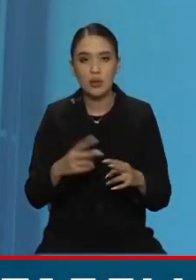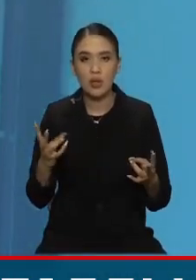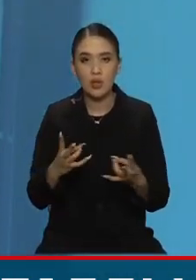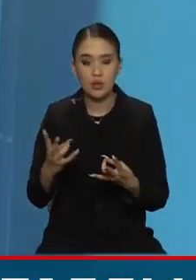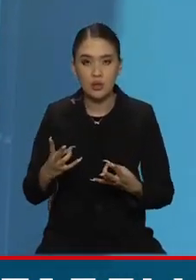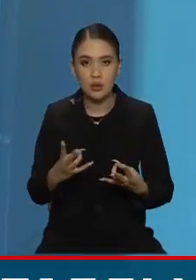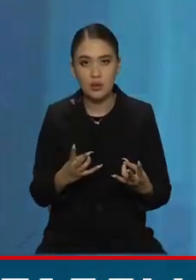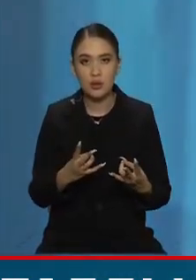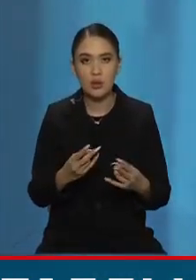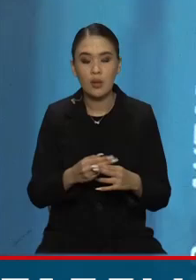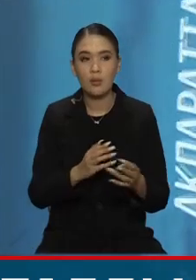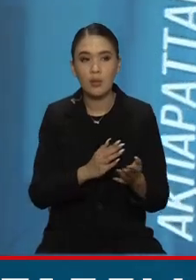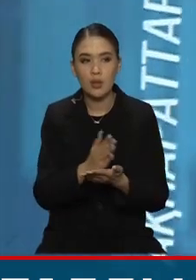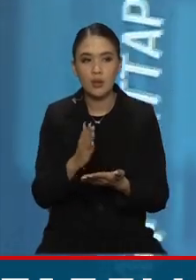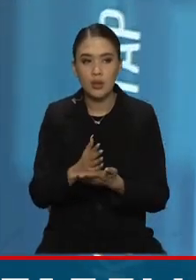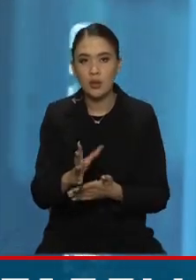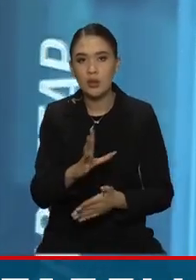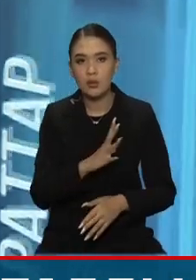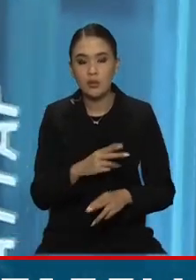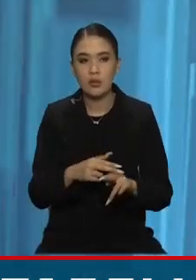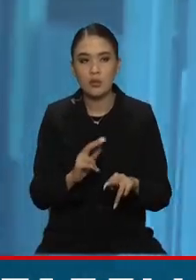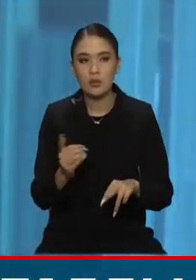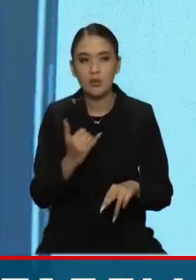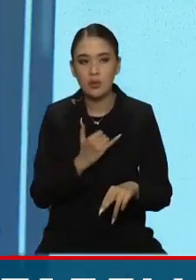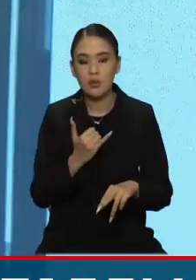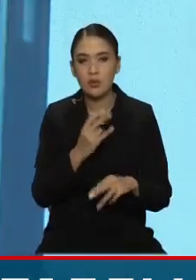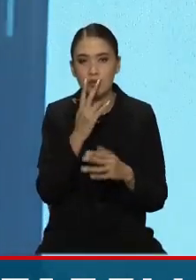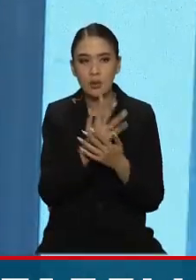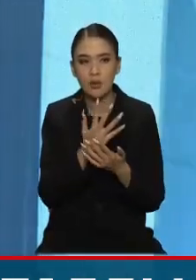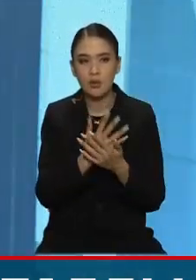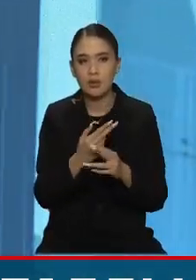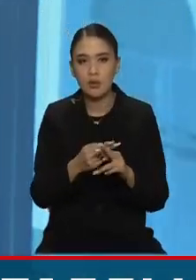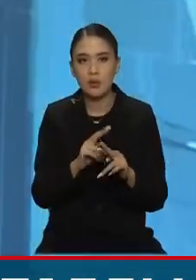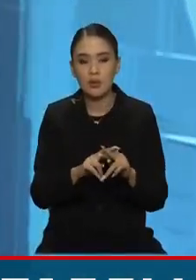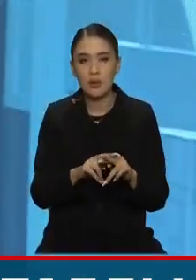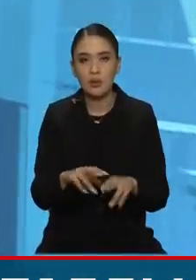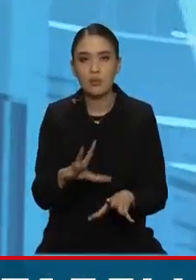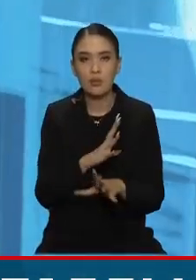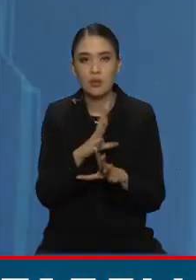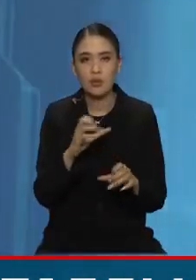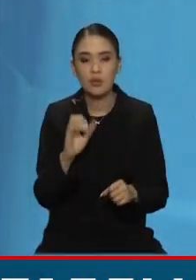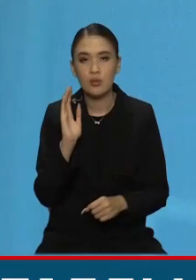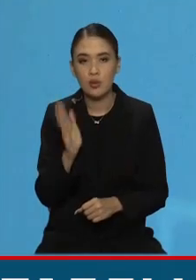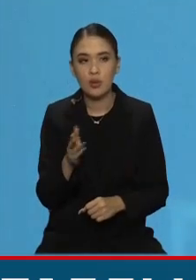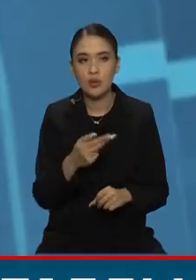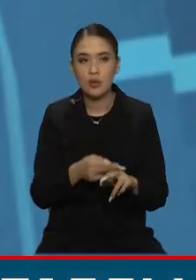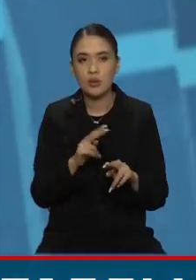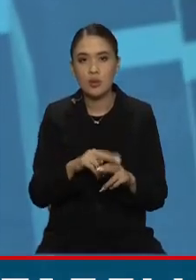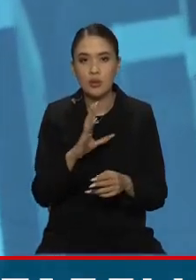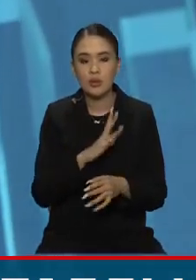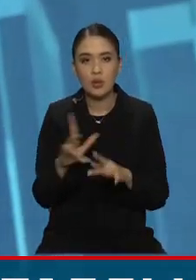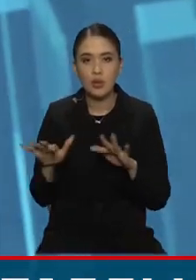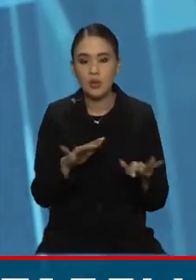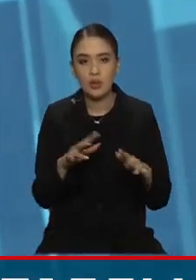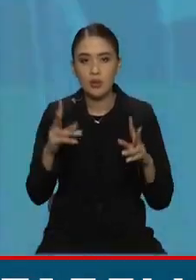қажеттіліктеріне бағытталған енді біздің осындай науқанымыз мүмкін өтетін шығар. Енді қазір ол біз талқылап